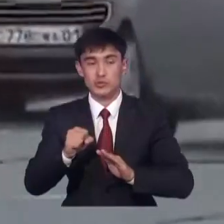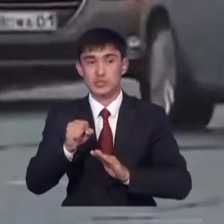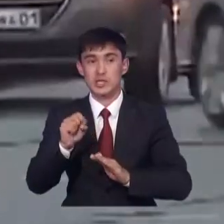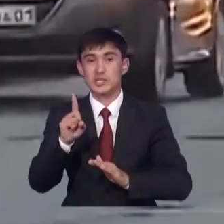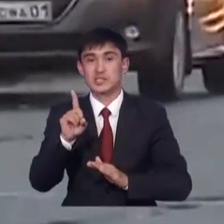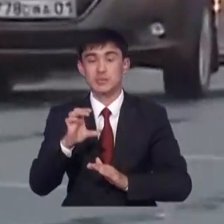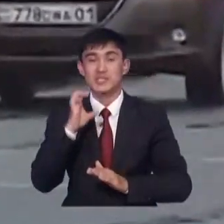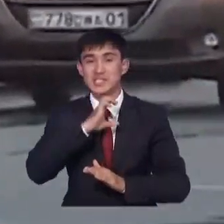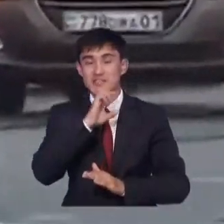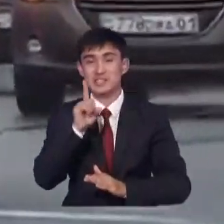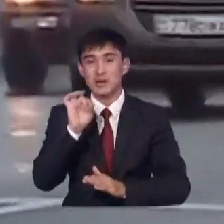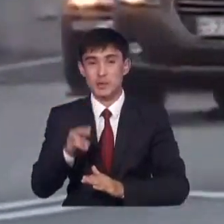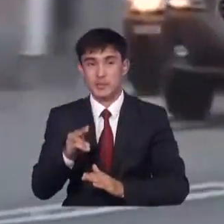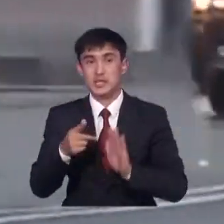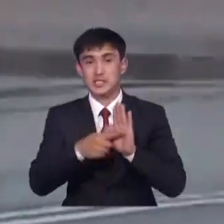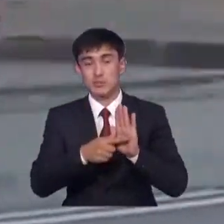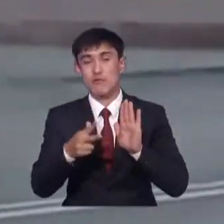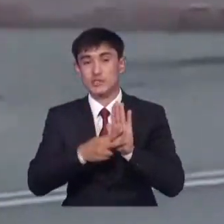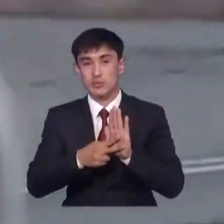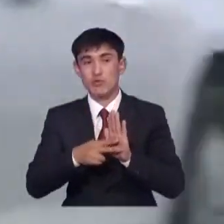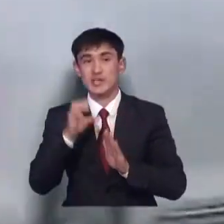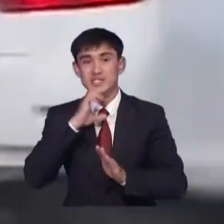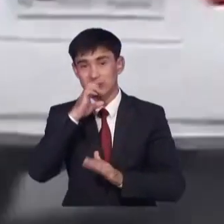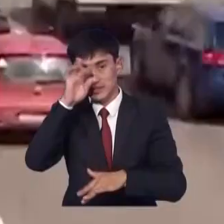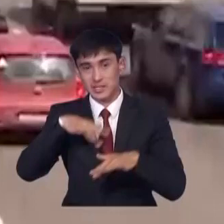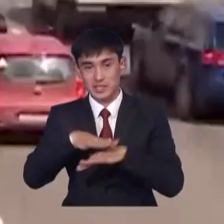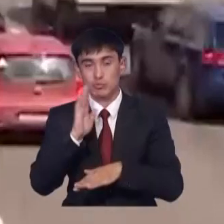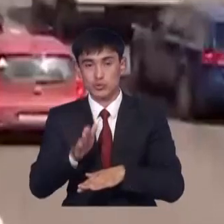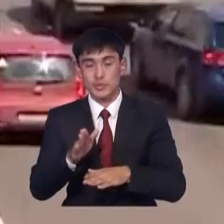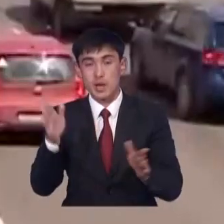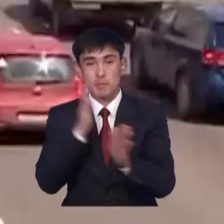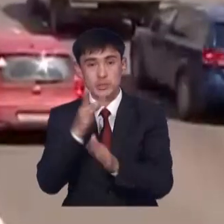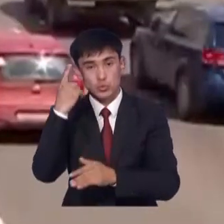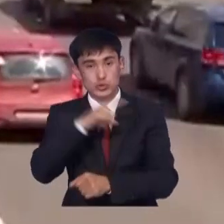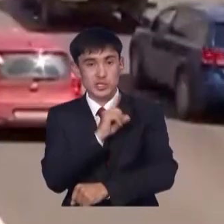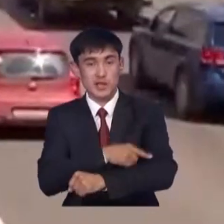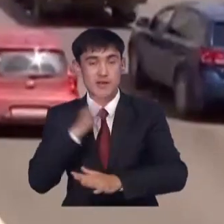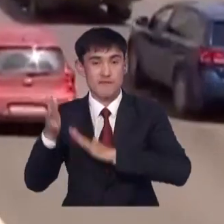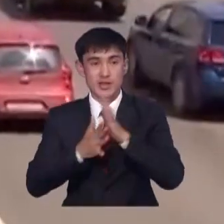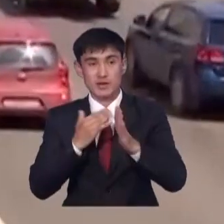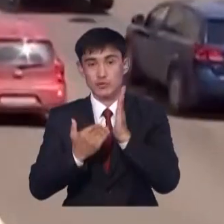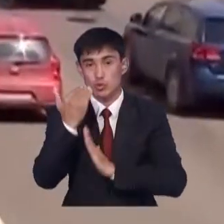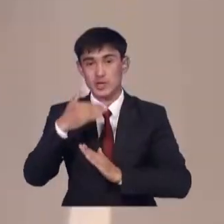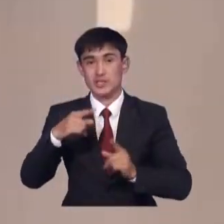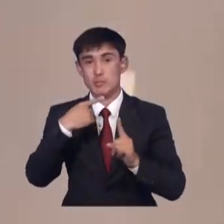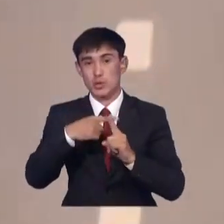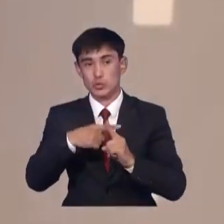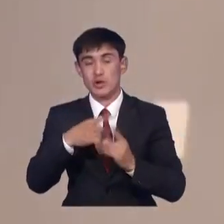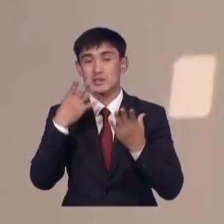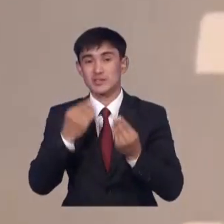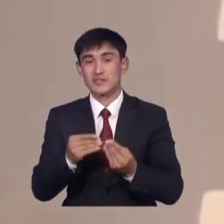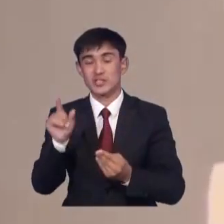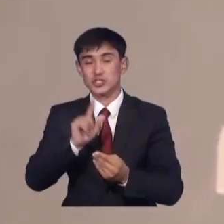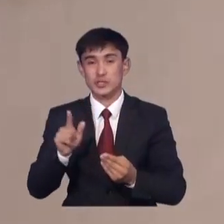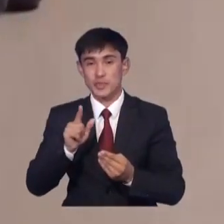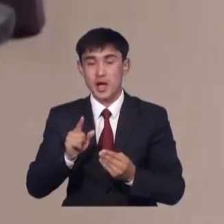и северо-западе, а 7-8 числа на севере страны. Также прогнозируется усиление ветра и высокая температура в дневные